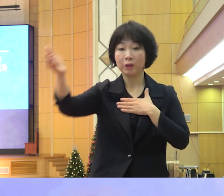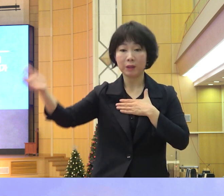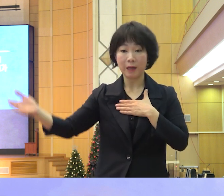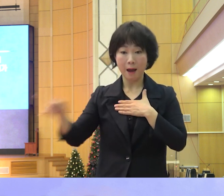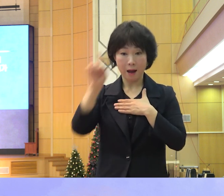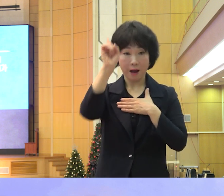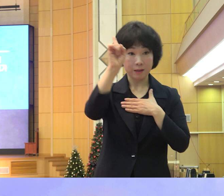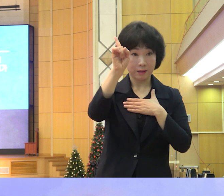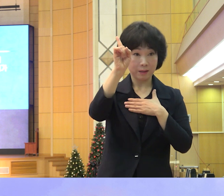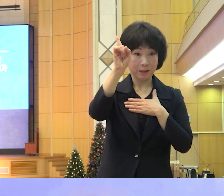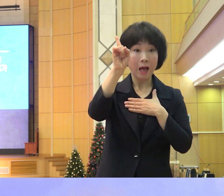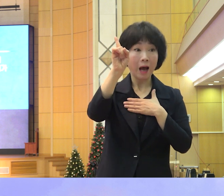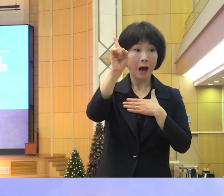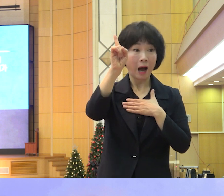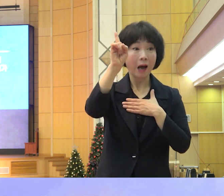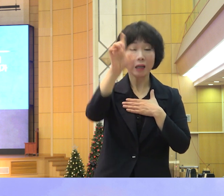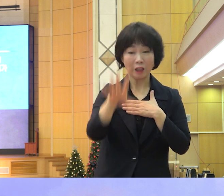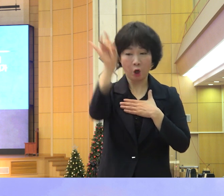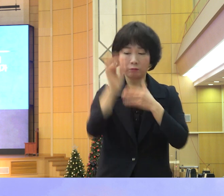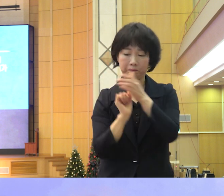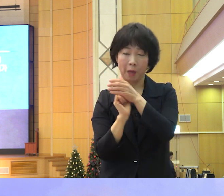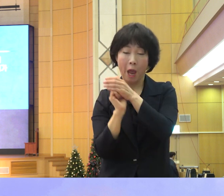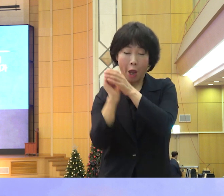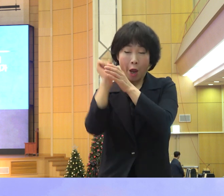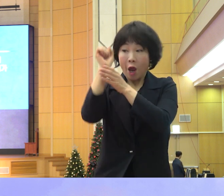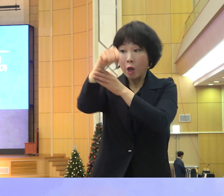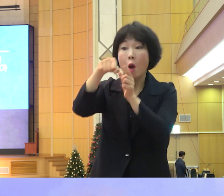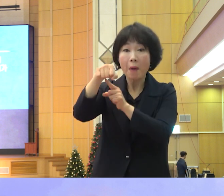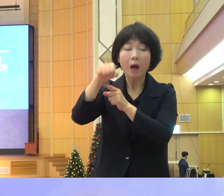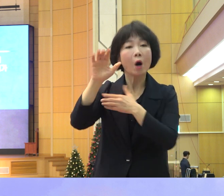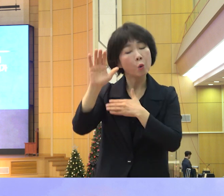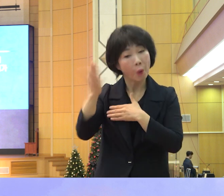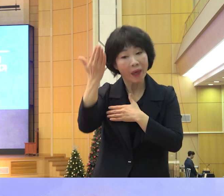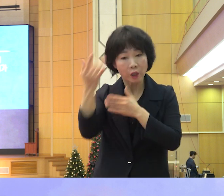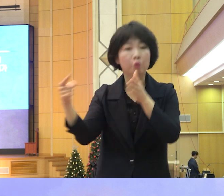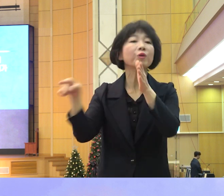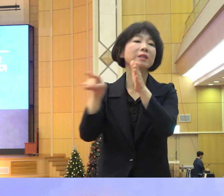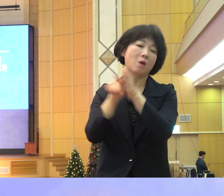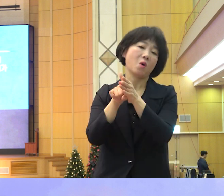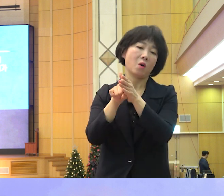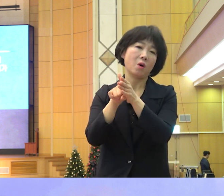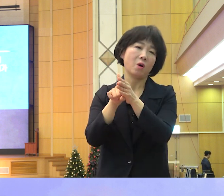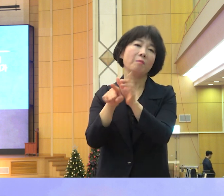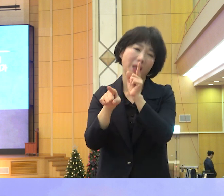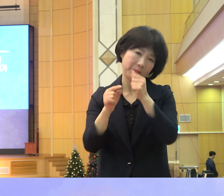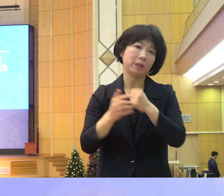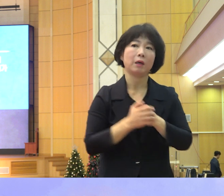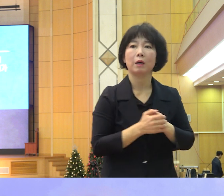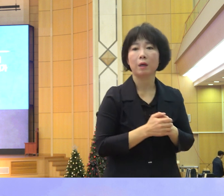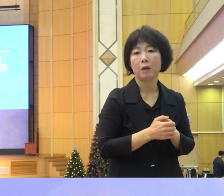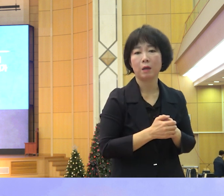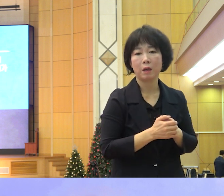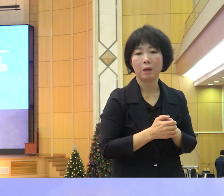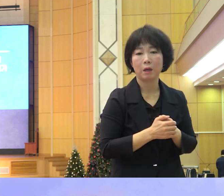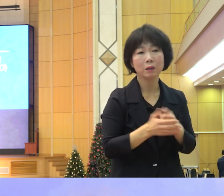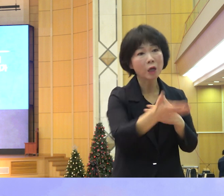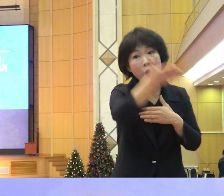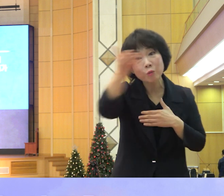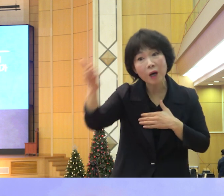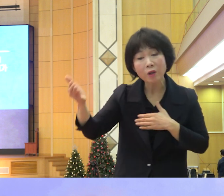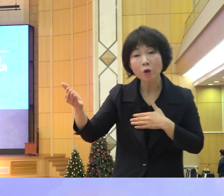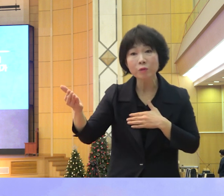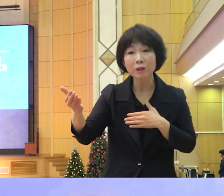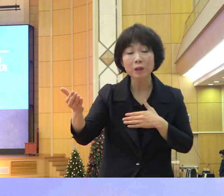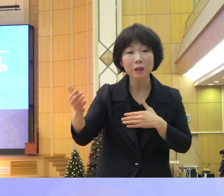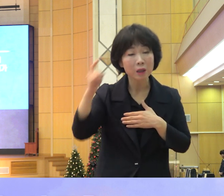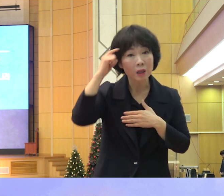한 천열매가 되게 하시려고, 한마디로 말하면 알곡신자 되게